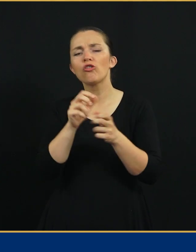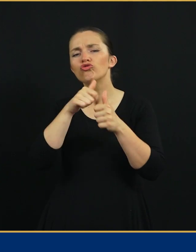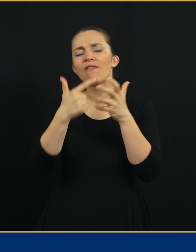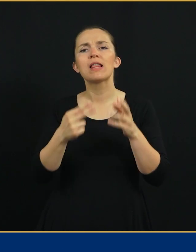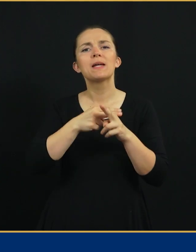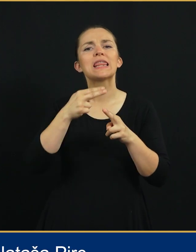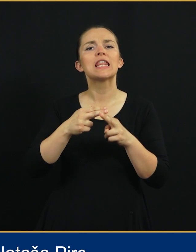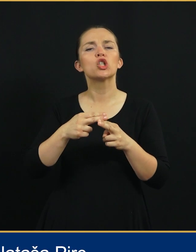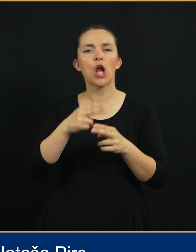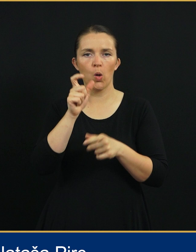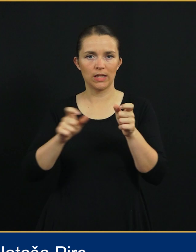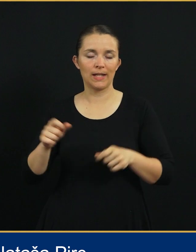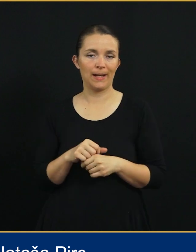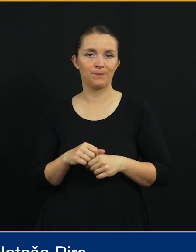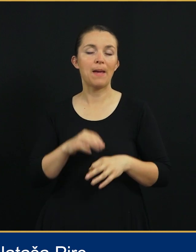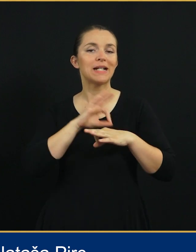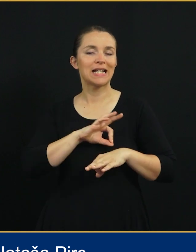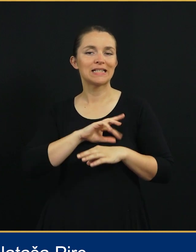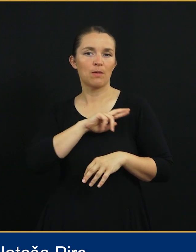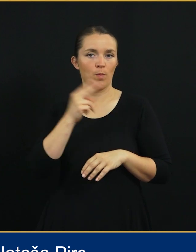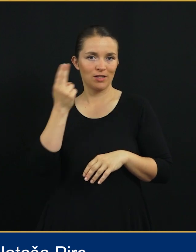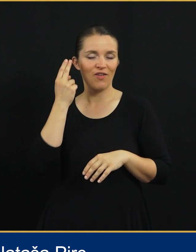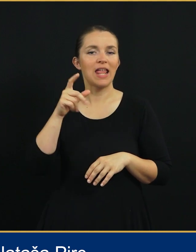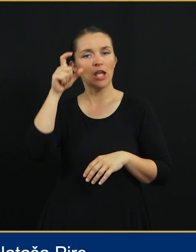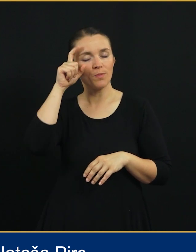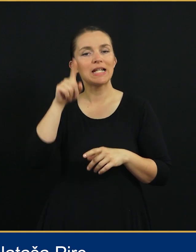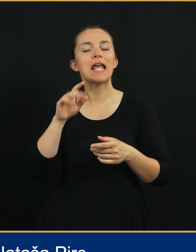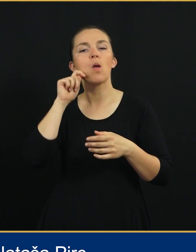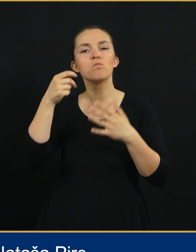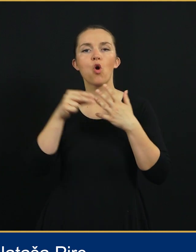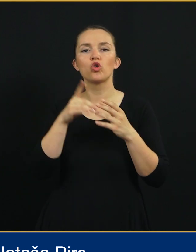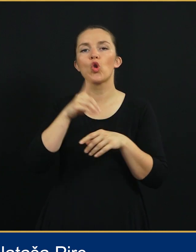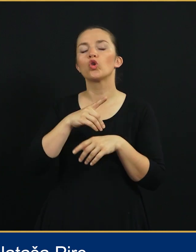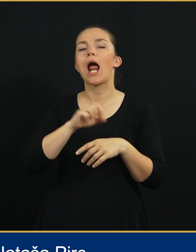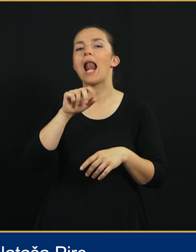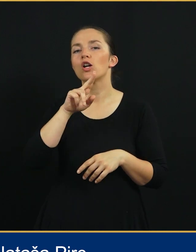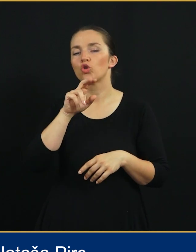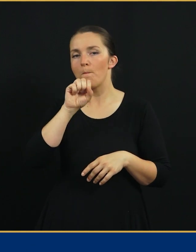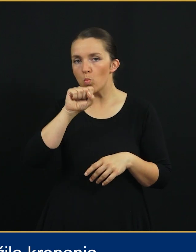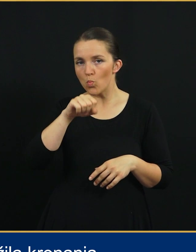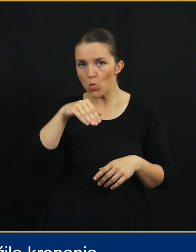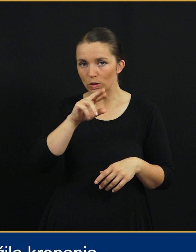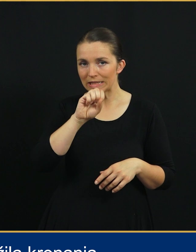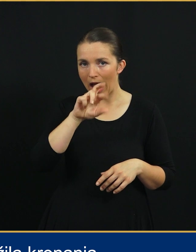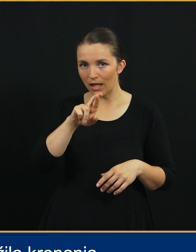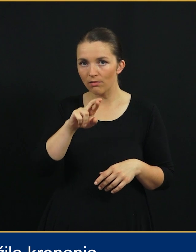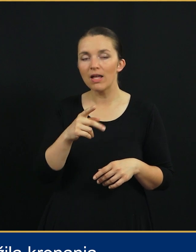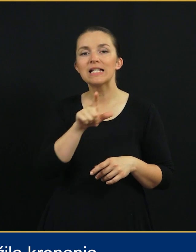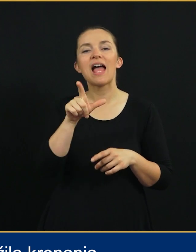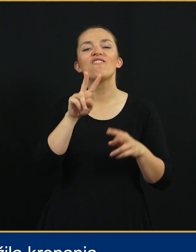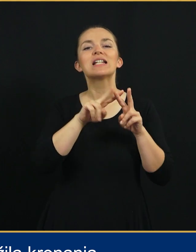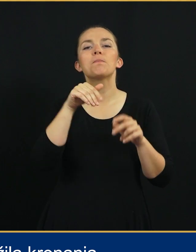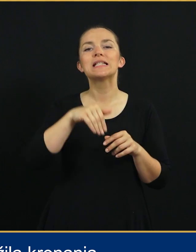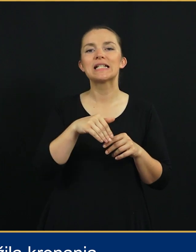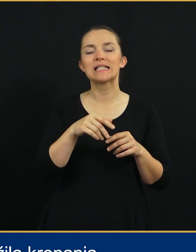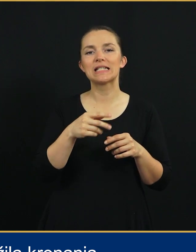državniki. Predsednica Republike Slovenije Nataša Pirc Musar in soprog dr. Aleš Musar sta se v Westminsterski